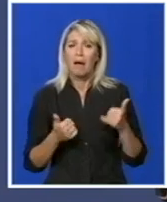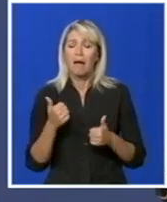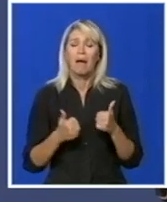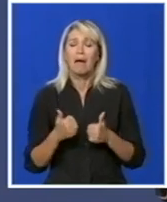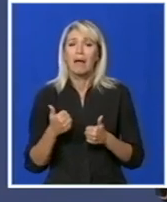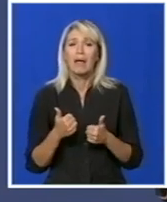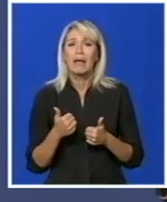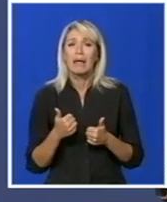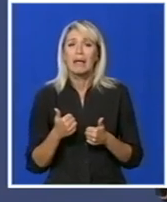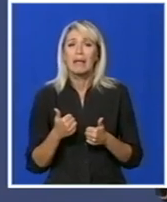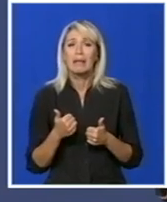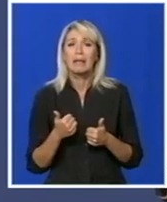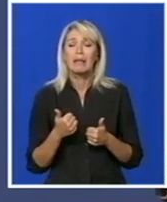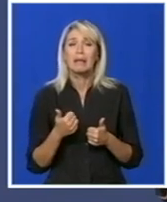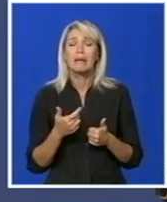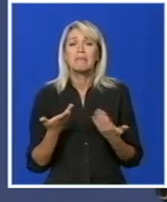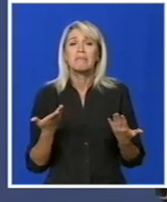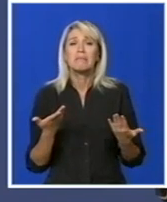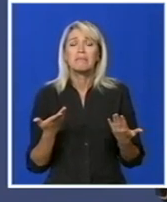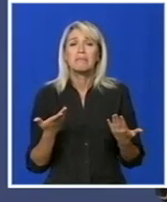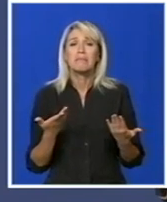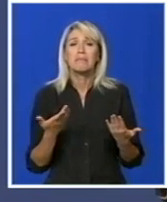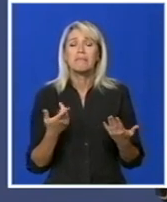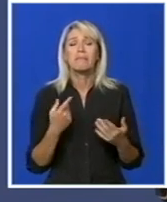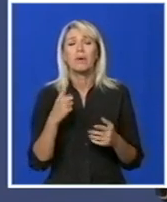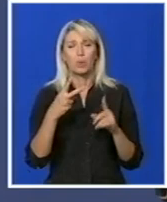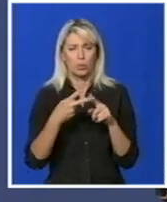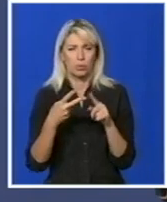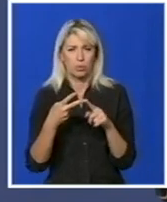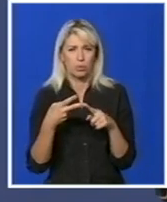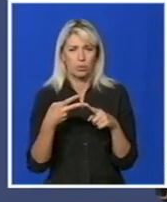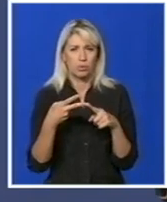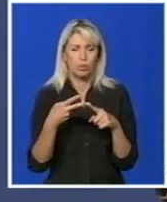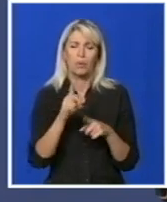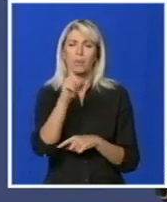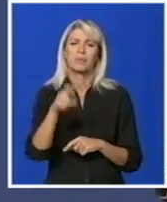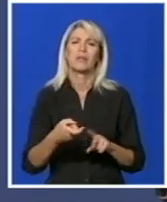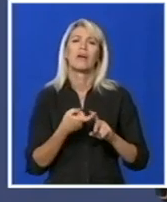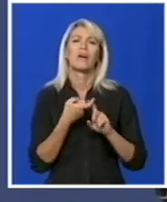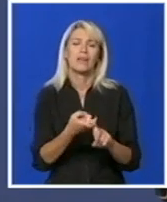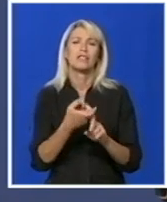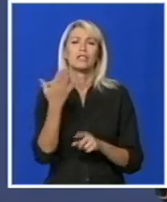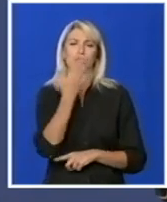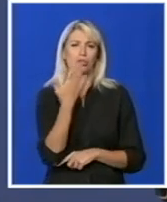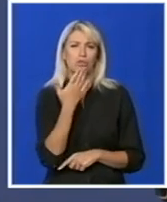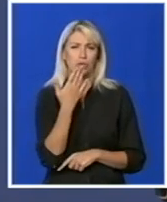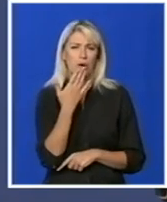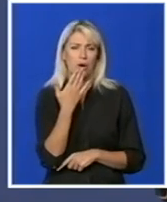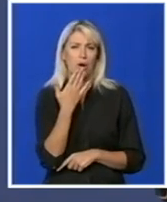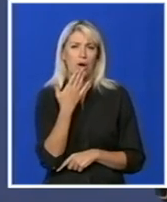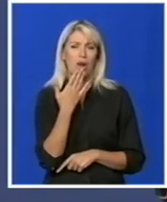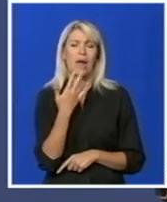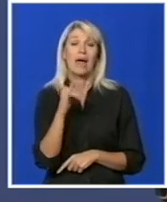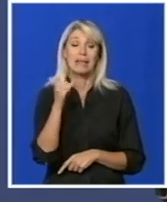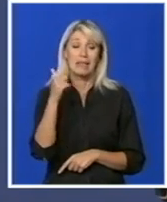da gde misle zapravo da su se zarazili. I za mene imam jedno pitanje vezano za škole. Da li mislite